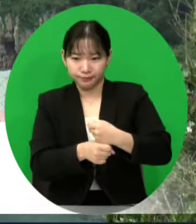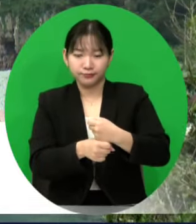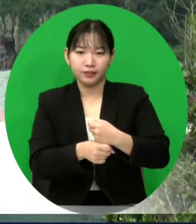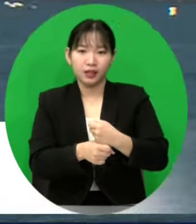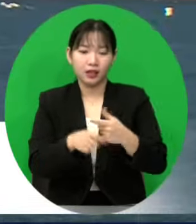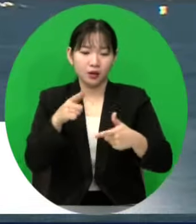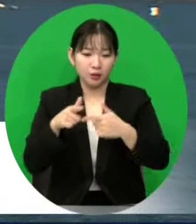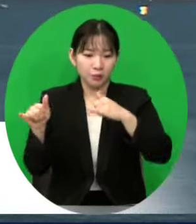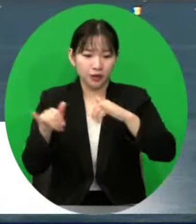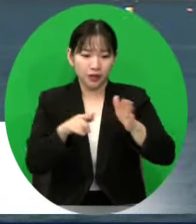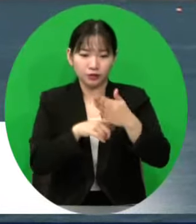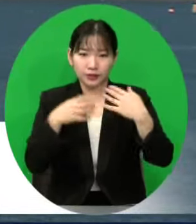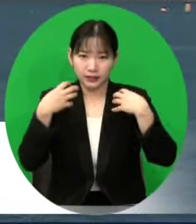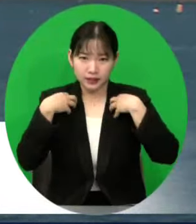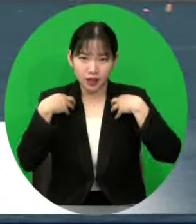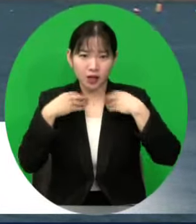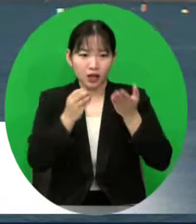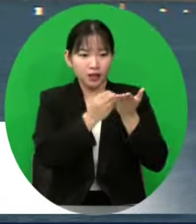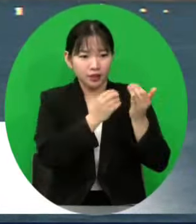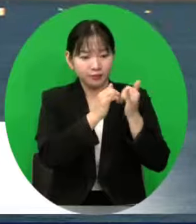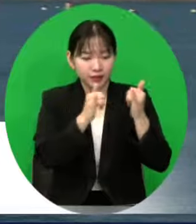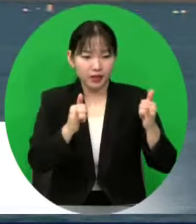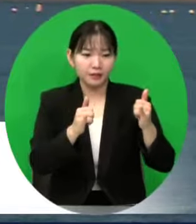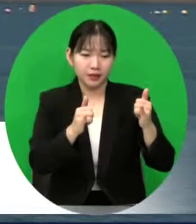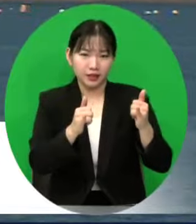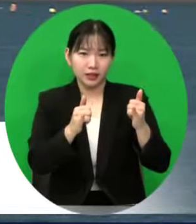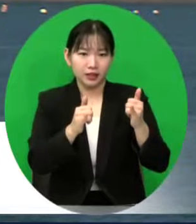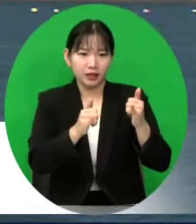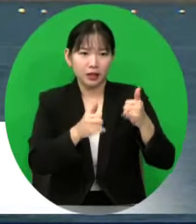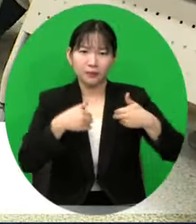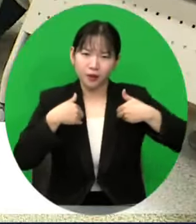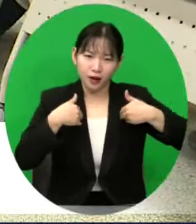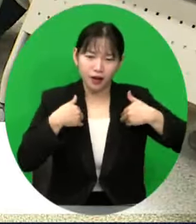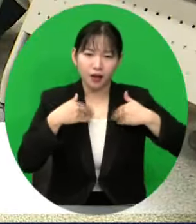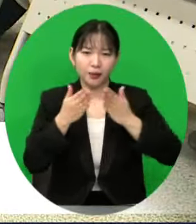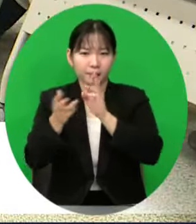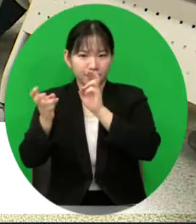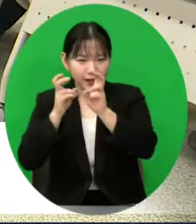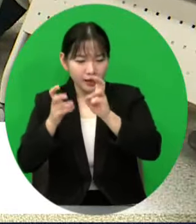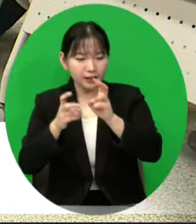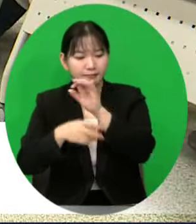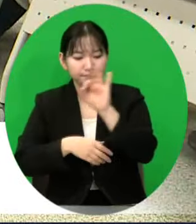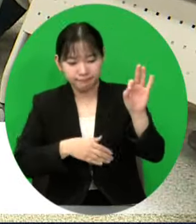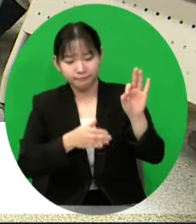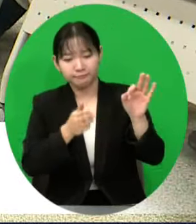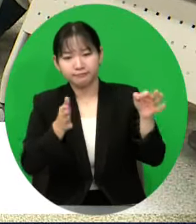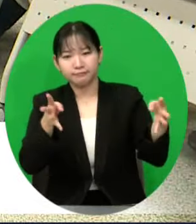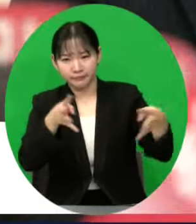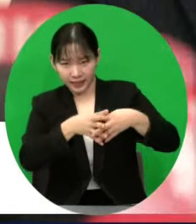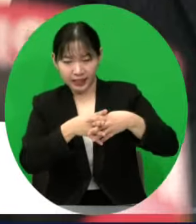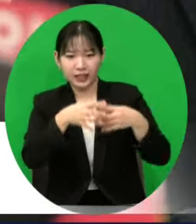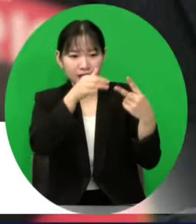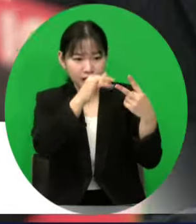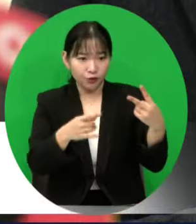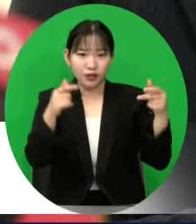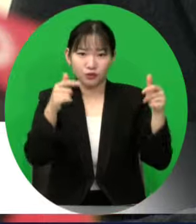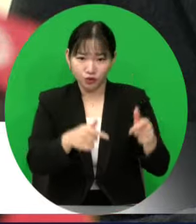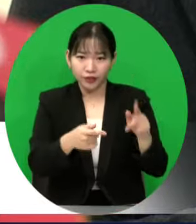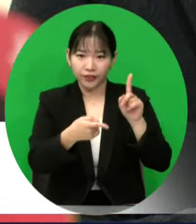목포지방해양수산청은 선사 측이 섬 주민들의 요구를 받아들임에 따라 이번 달까지만 목포 홍도 간 여객선 운항 횟수를 두 차례로